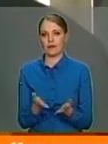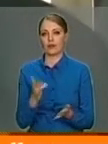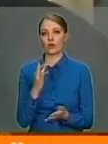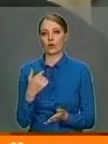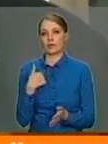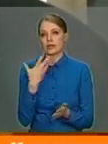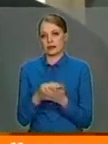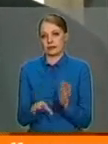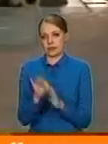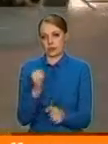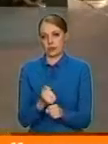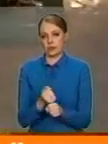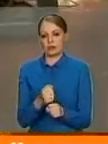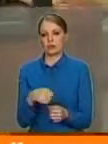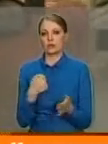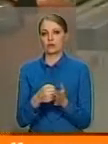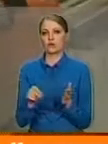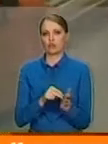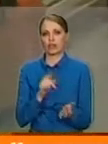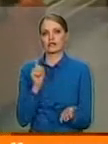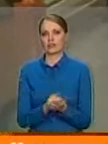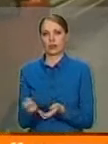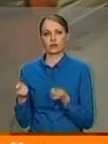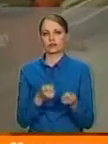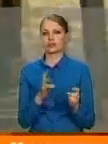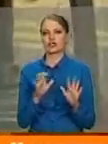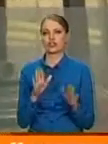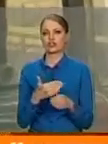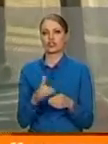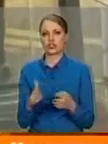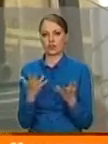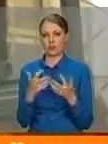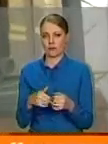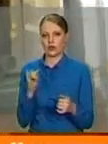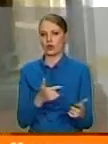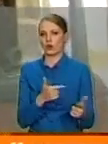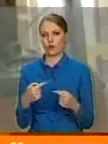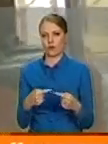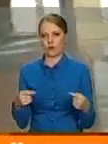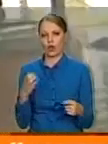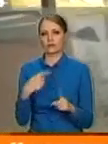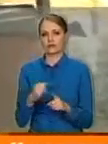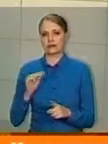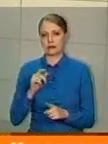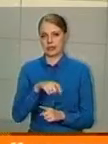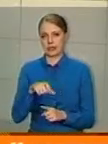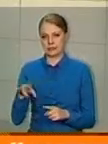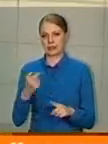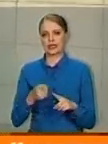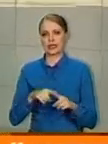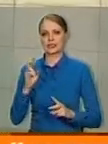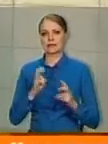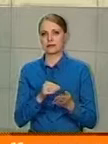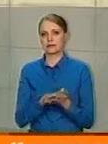свій вибір вже зробили. До Черкас вдалося перевезти не лише частину обладнання та готової продукції, а й працівників. На це